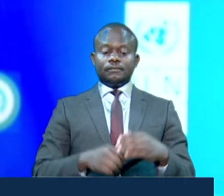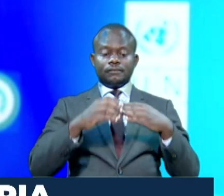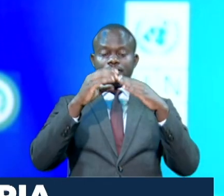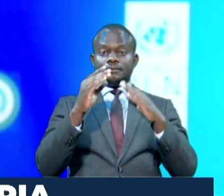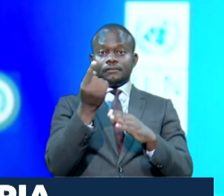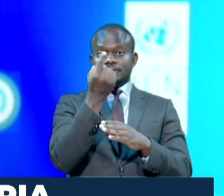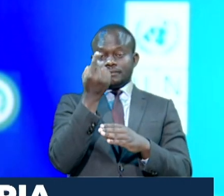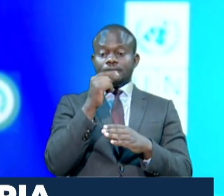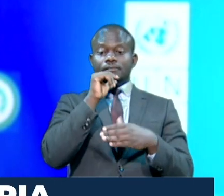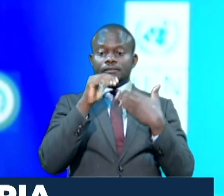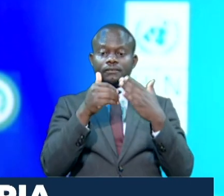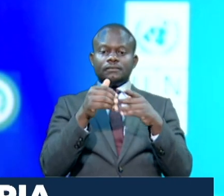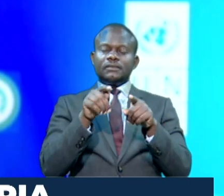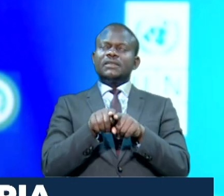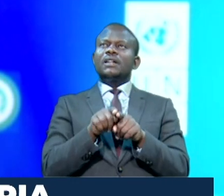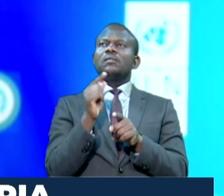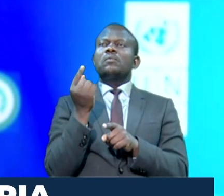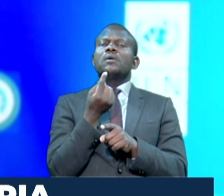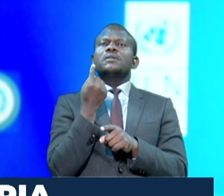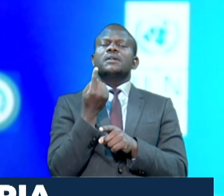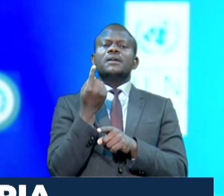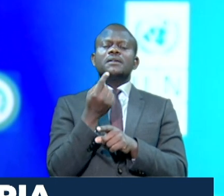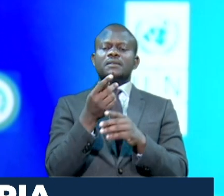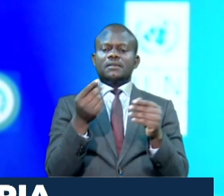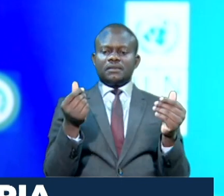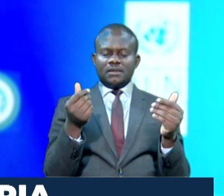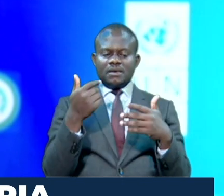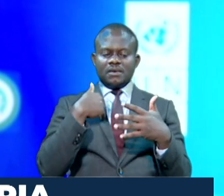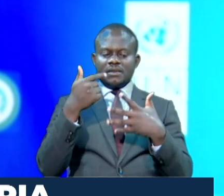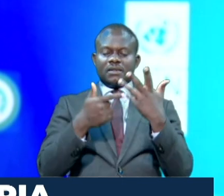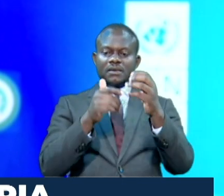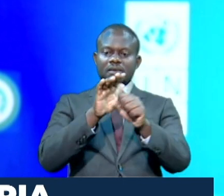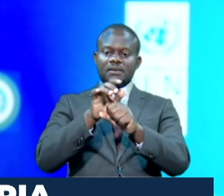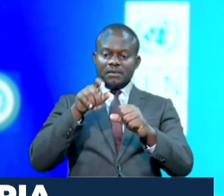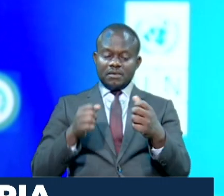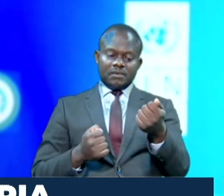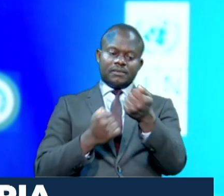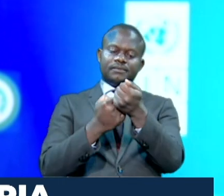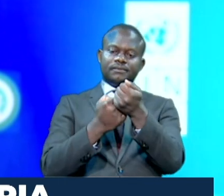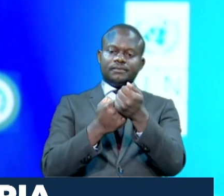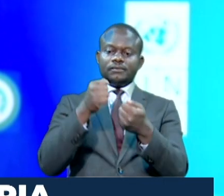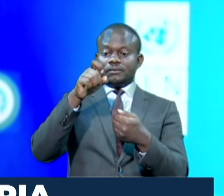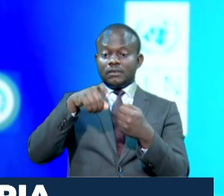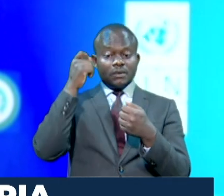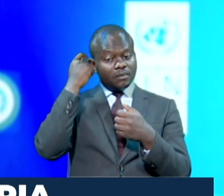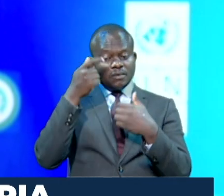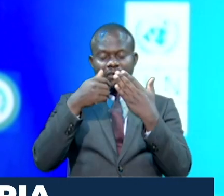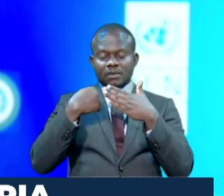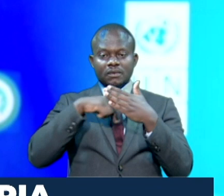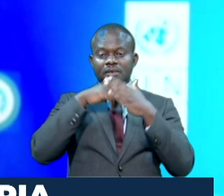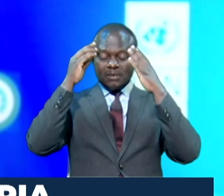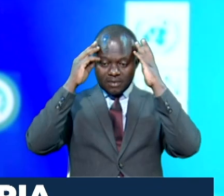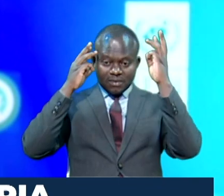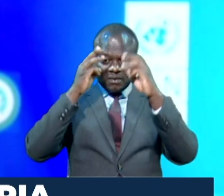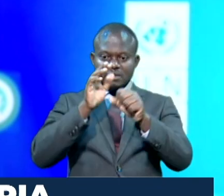Ubuyobozi bwonyine ntabwo ari kamara. Bugira ibintu byinshi bigomba kubwunganira. Mugomba kumva ko duhangayikishijwe